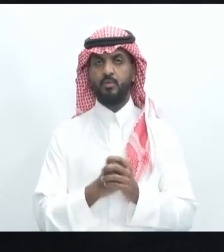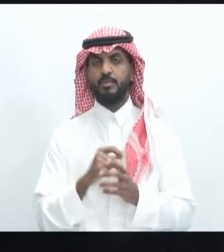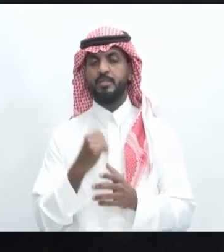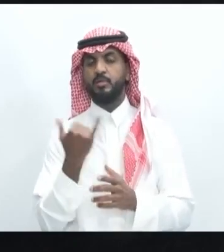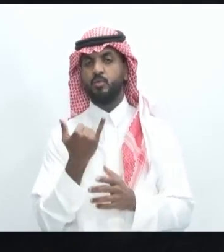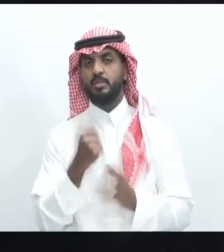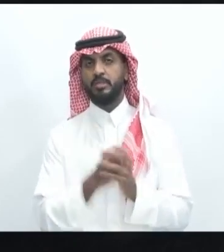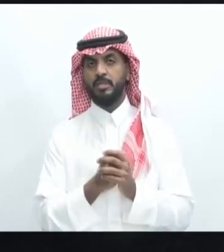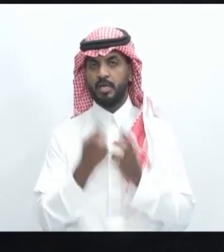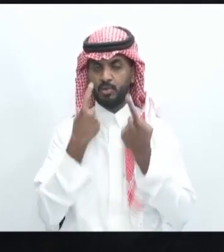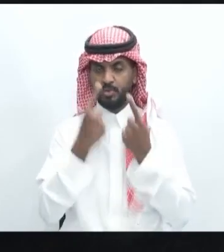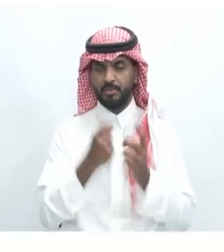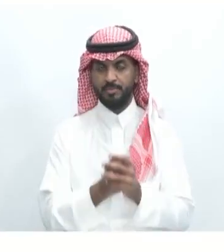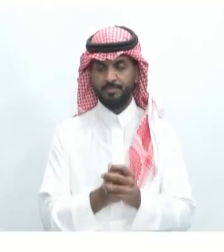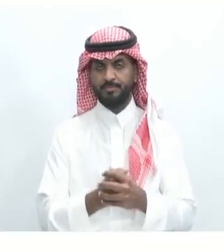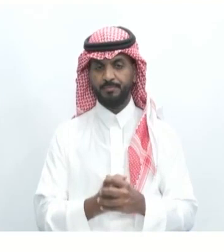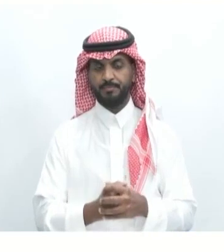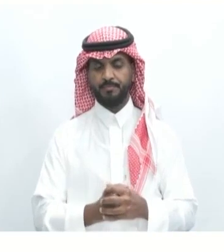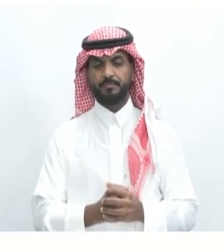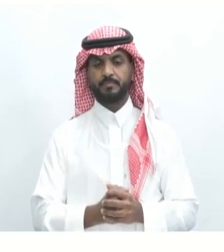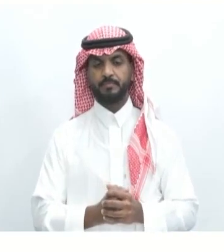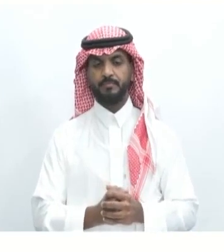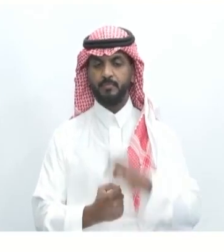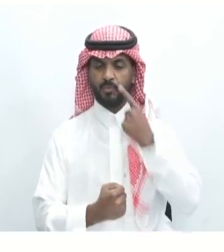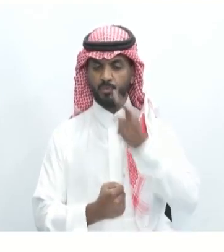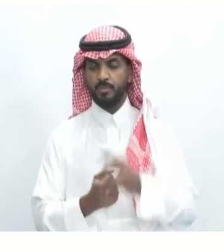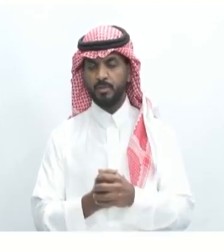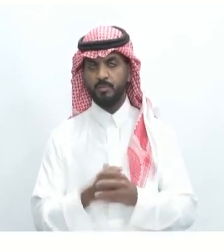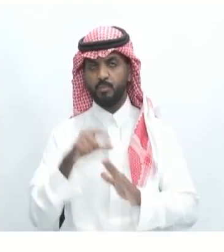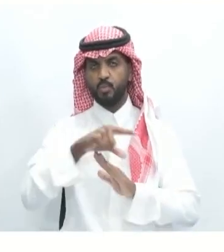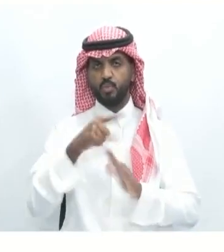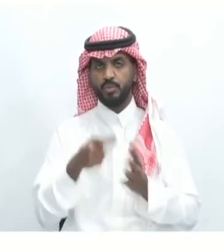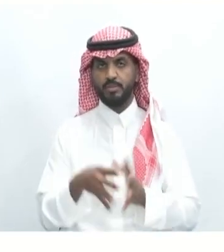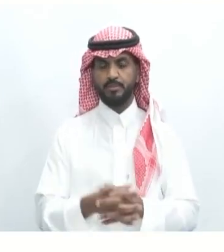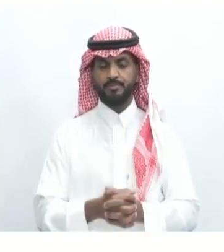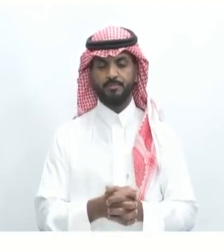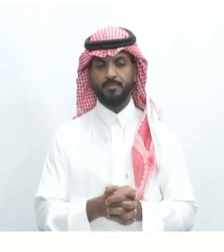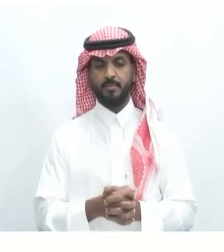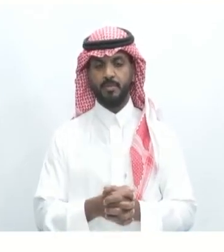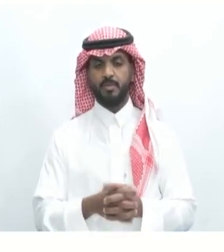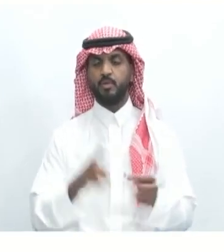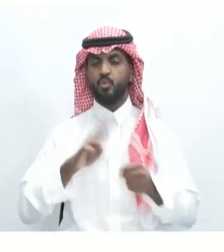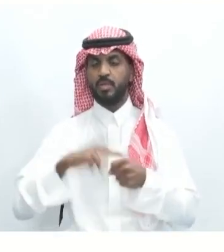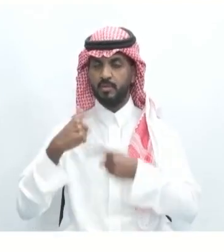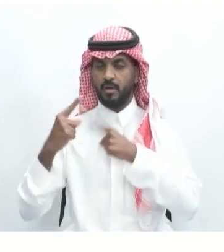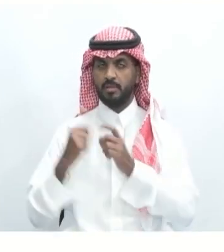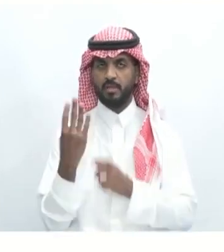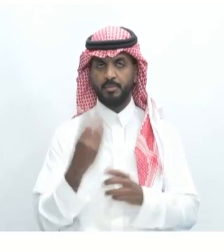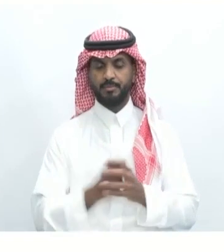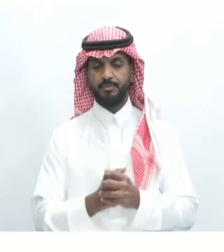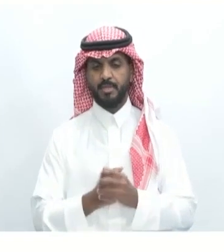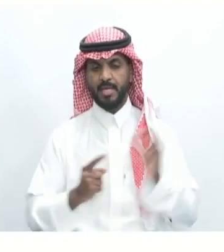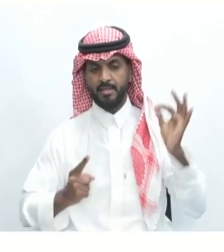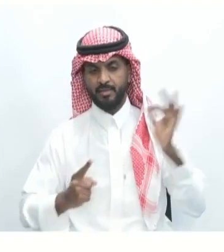لغتي الجميله ننظر معا طلابي وطالبي الى موضوع درسنا اليوم اثراءات اربعه